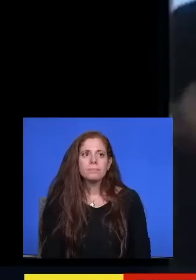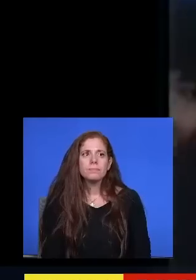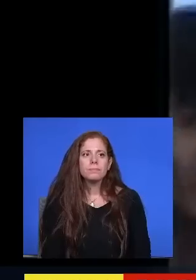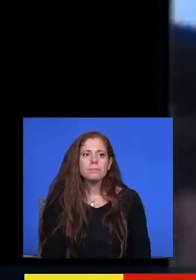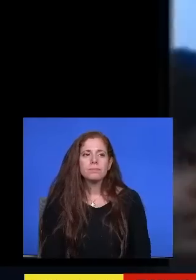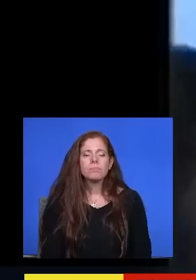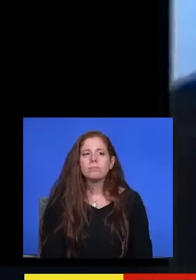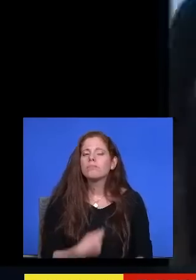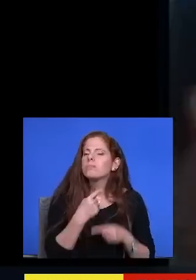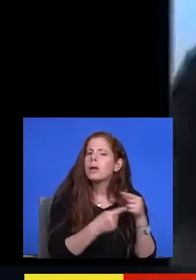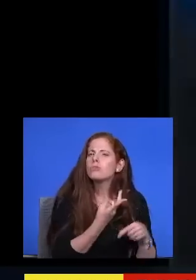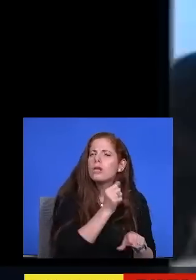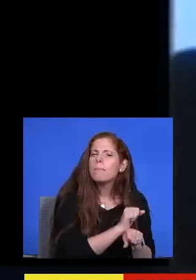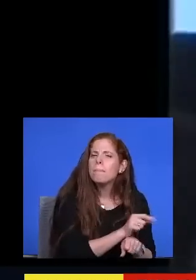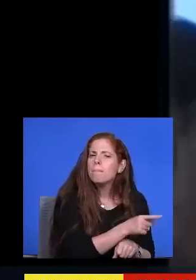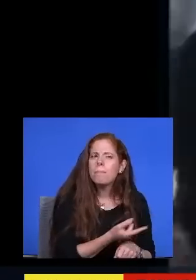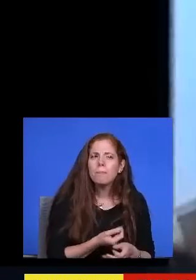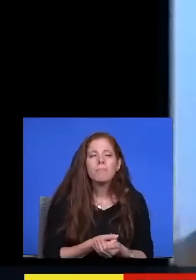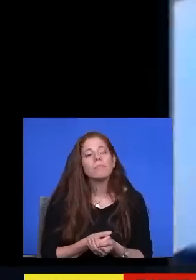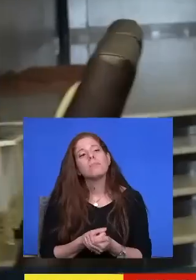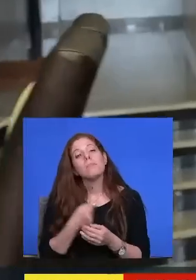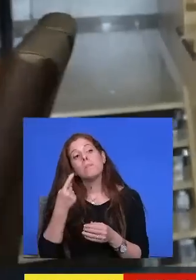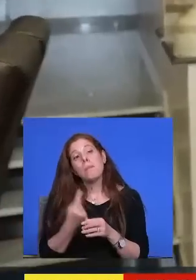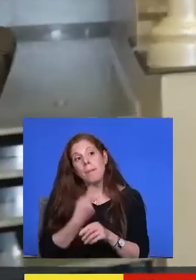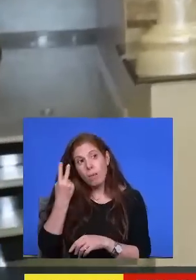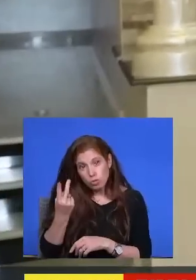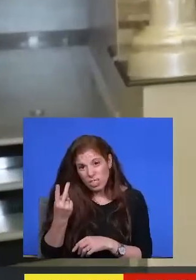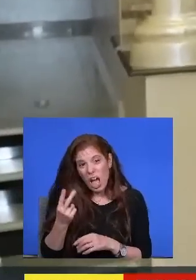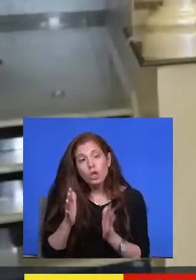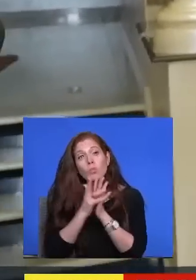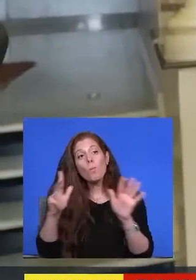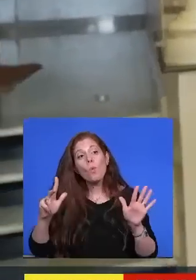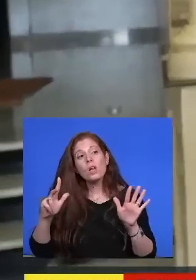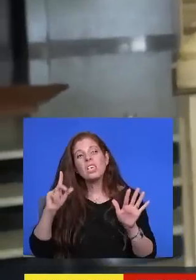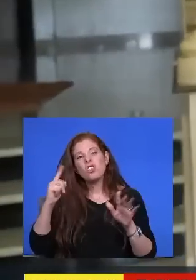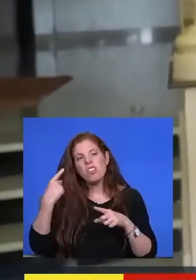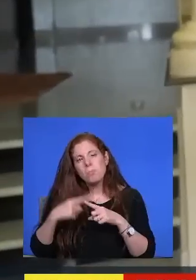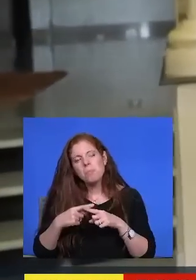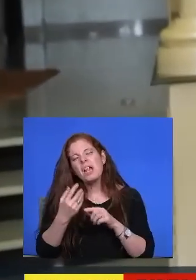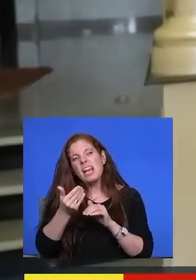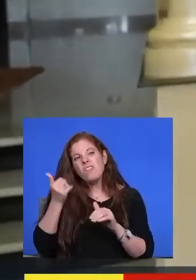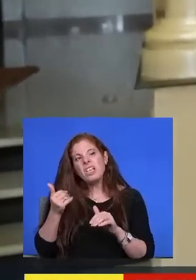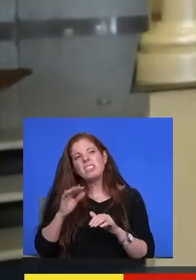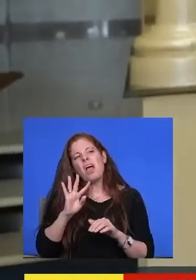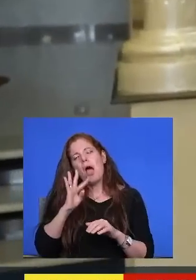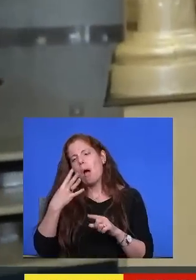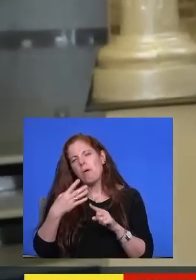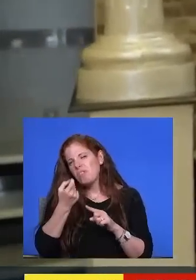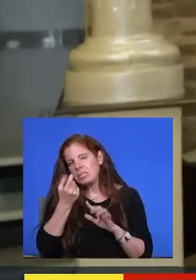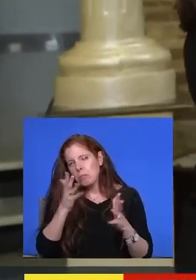كم سنة كنت في السجن؟ بالمرة الثانية 18 ونص وقبلهم 4 وكمان شوي هيك